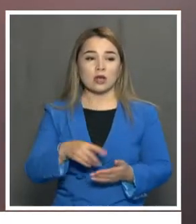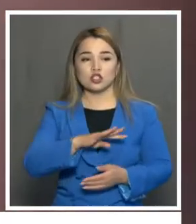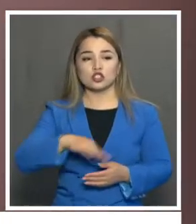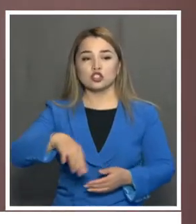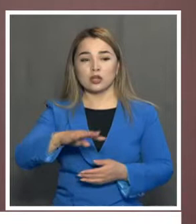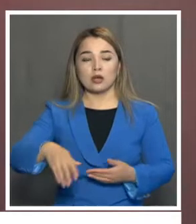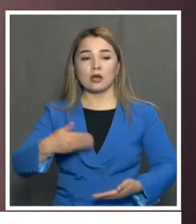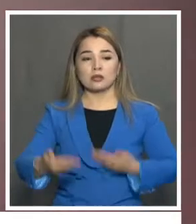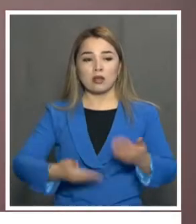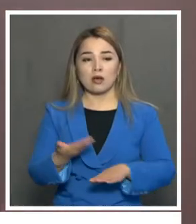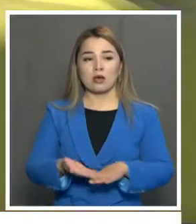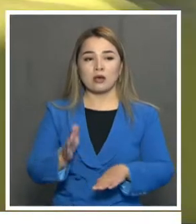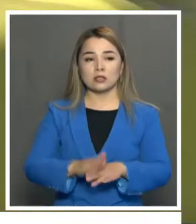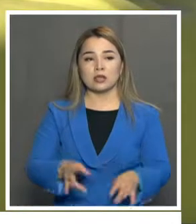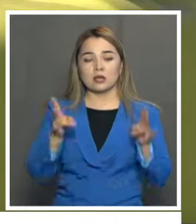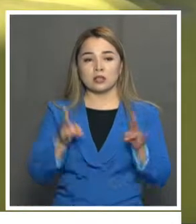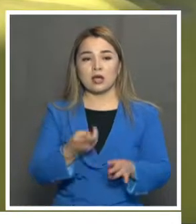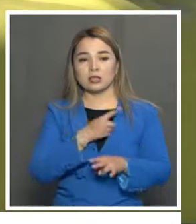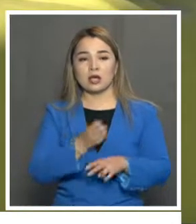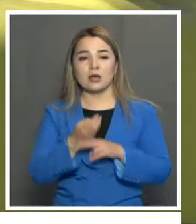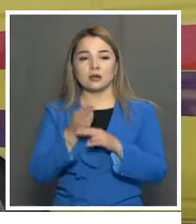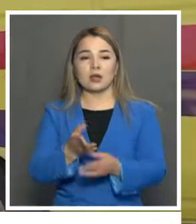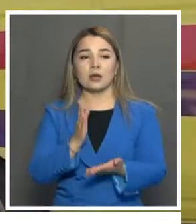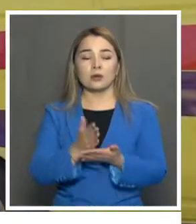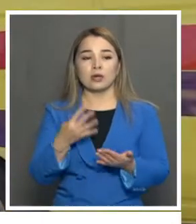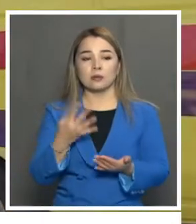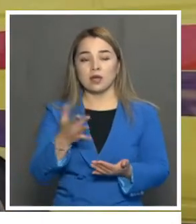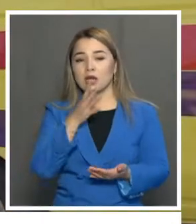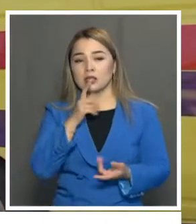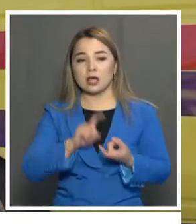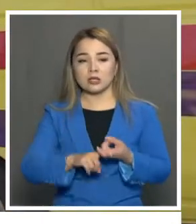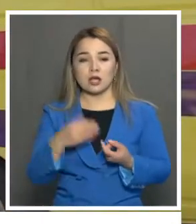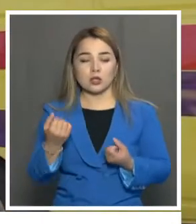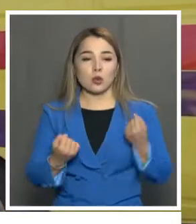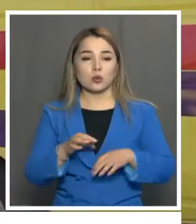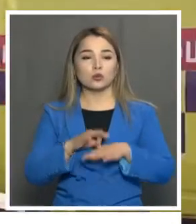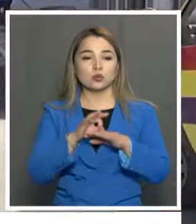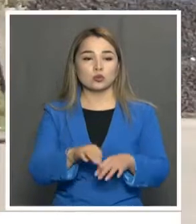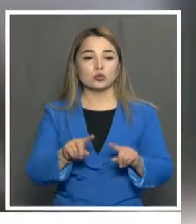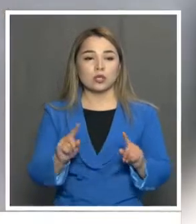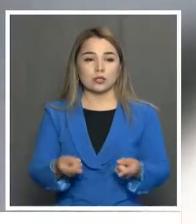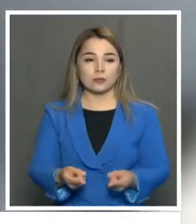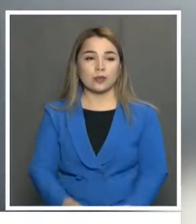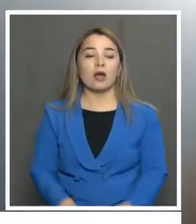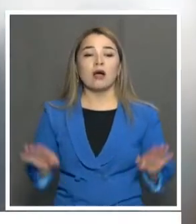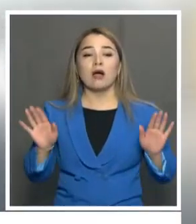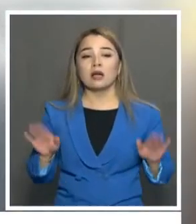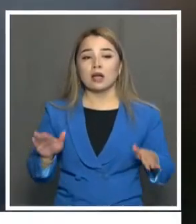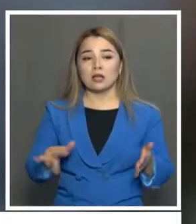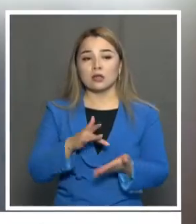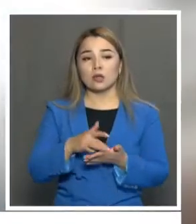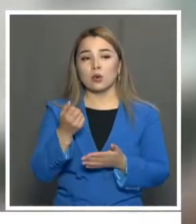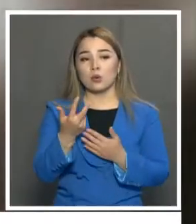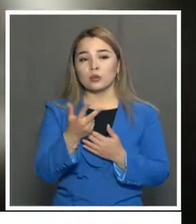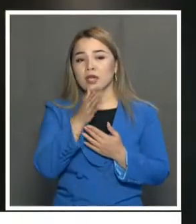бара жатқан ауыр дене жарақатын алған бала жансақтау бөлімінде жатыр. 45 жастағы көлік жүргізушісі ұсталды. Арқалық қаласында 13 жасар ұлына